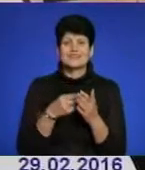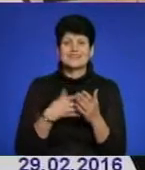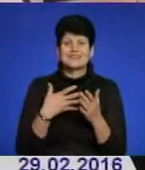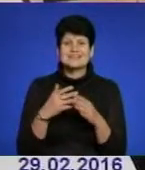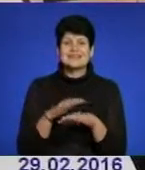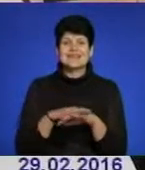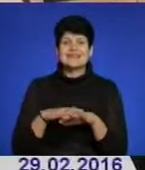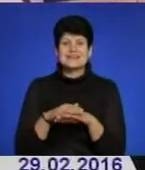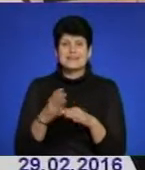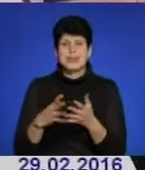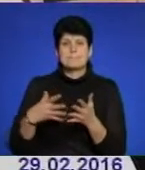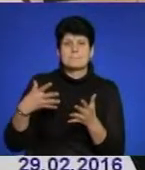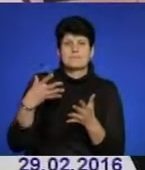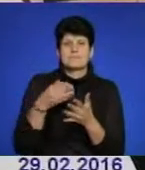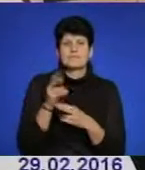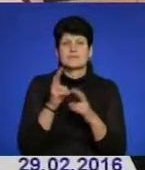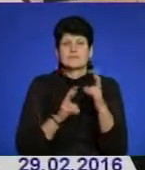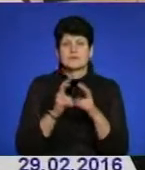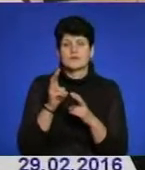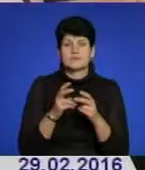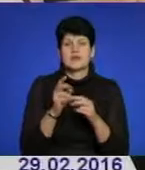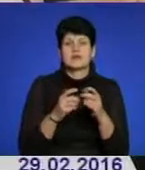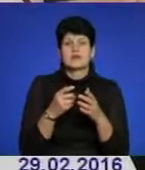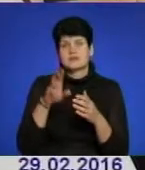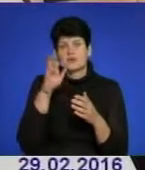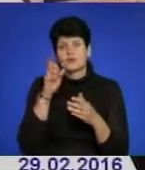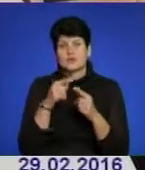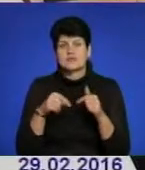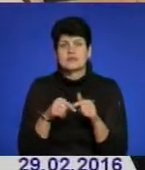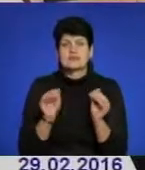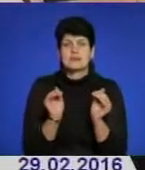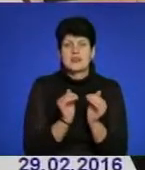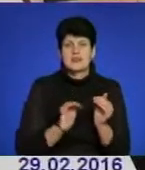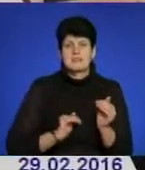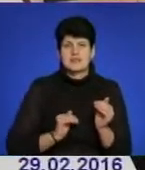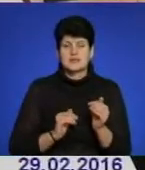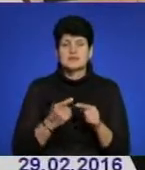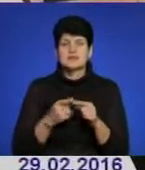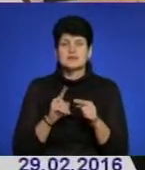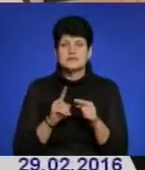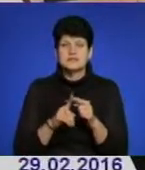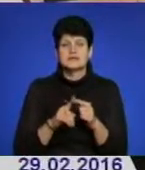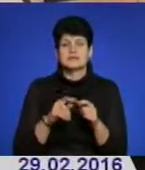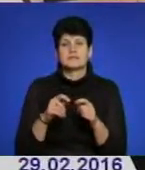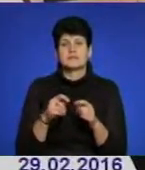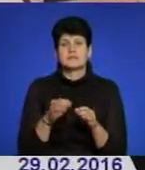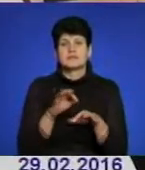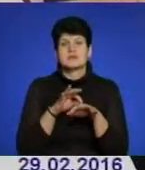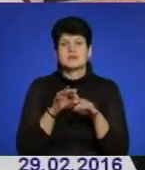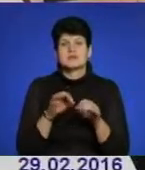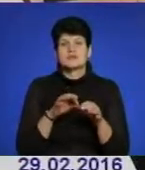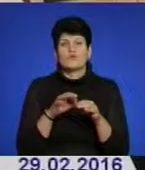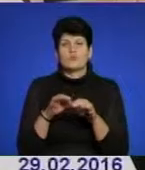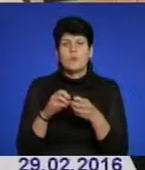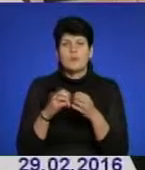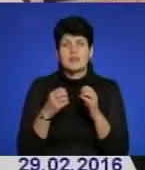населення покривають і промислові підприємства, і бюджетні організації, і малий бізнес, що, звичайно, призводить і до проблем в бюджеті,